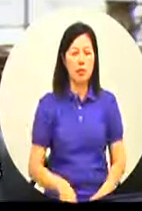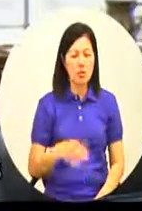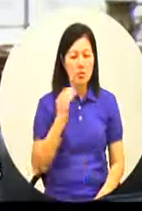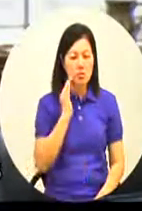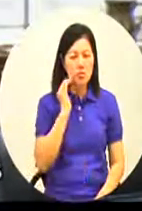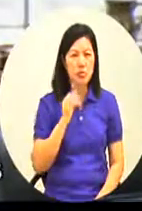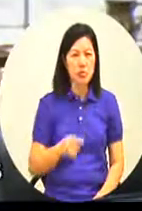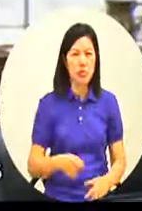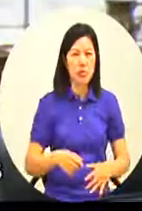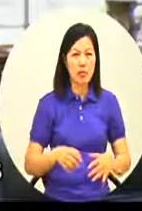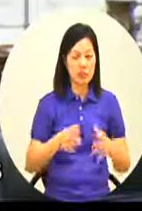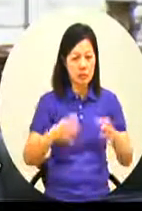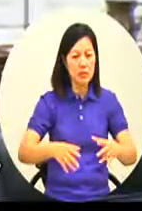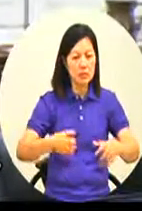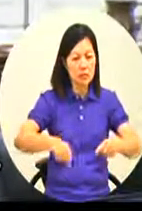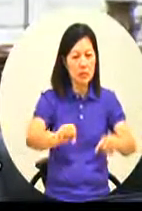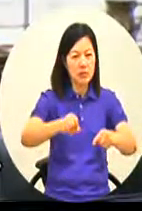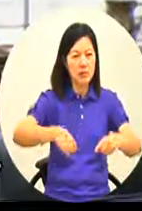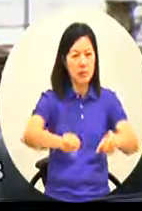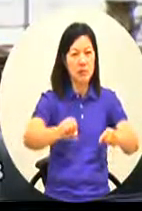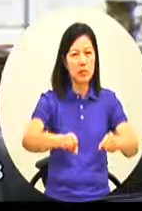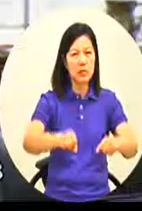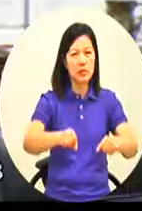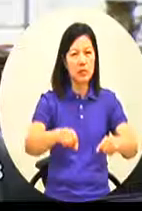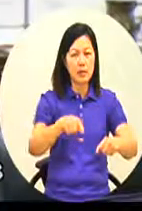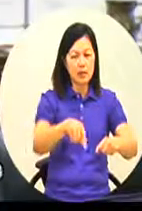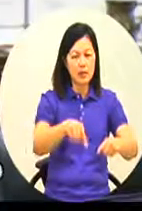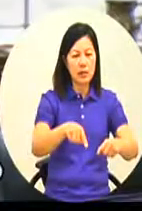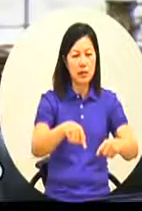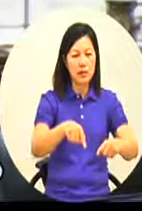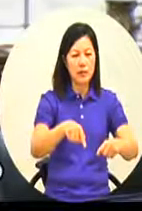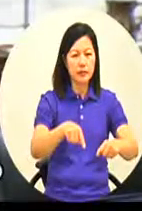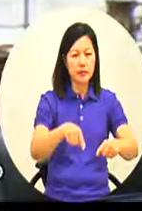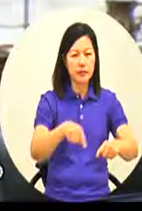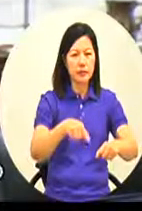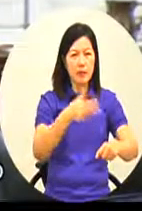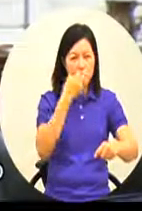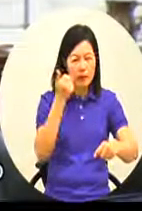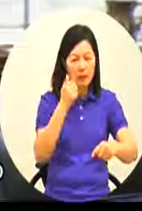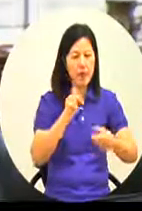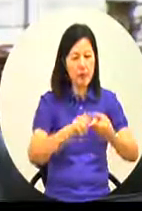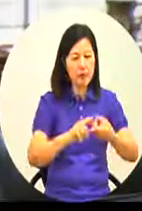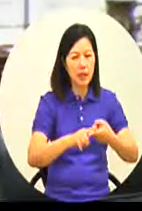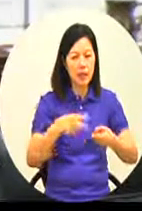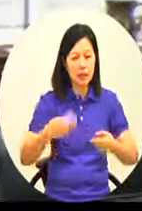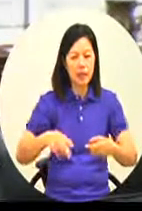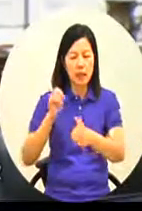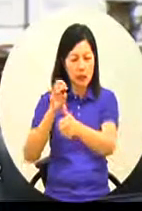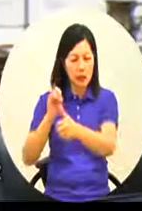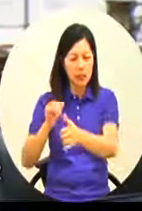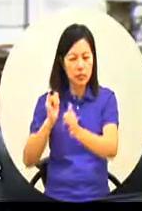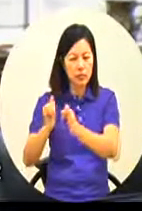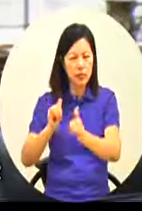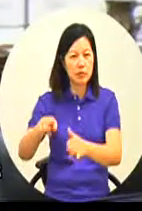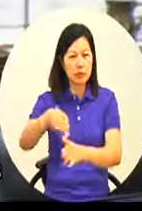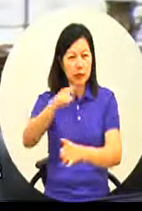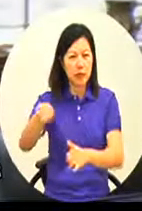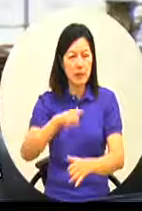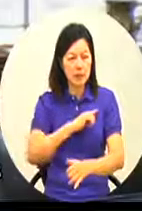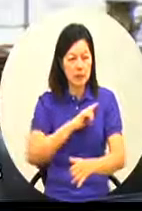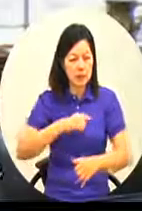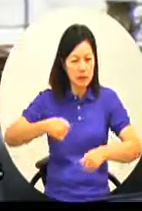得失去我们自行车道的一个优势啦。那另一方面也是要让市民朋友知道，就是说你自行车道